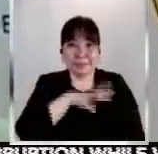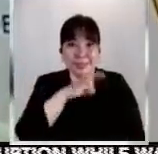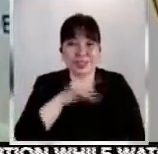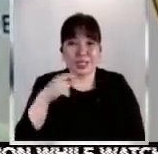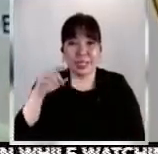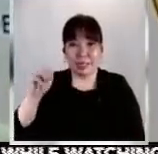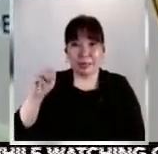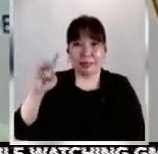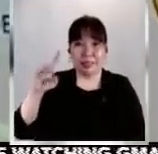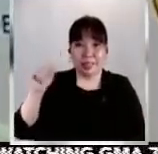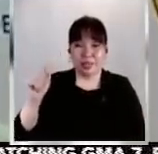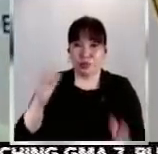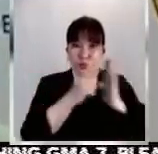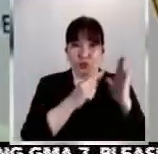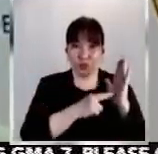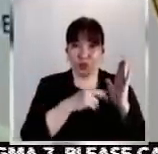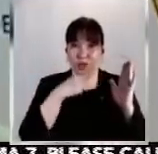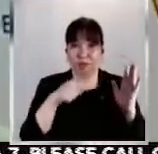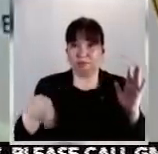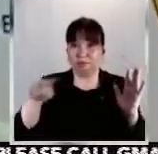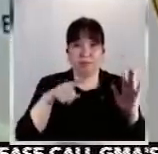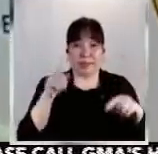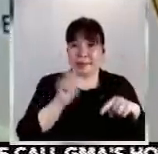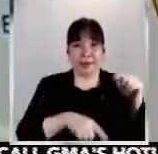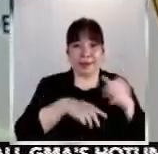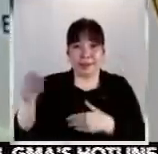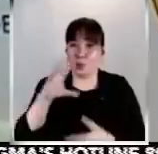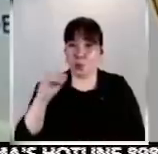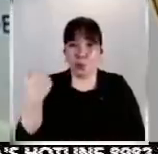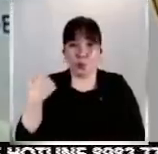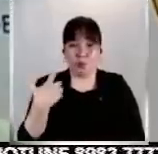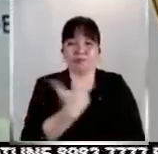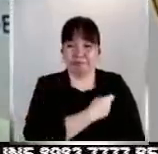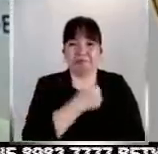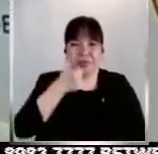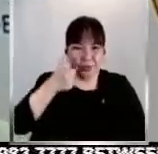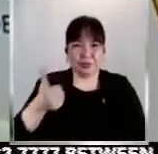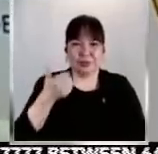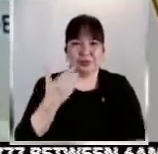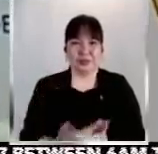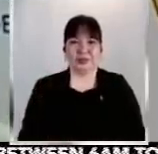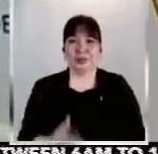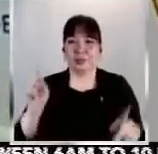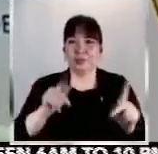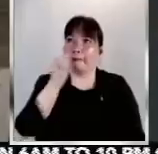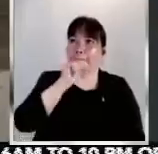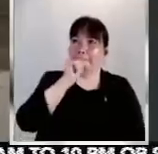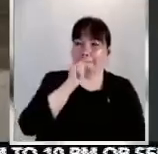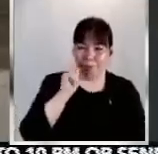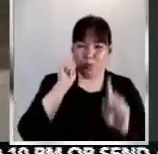Authority Resolution na yung nilimit yung mobility ng mga unvaccinated. So ngayon, pipilitan silang